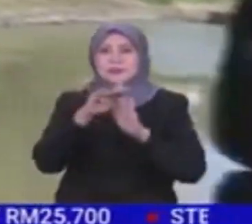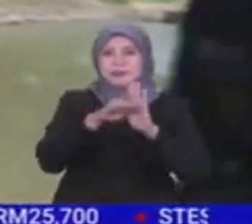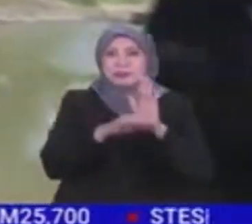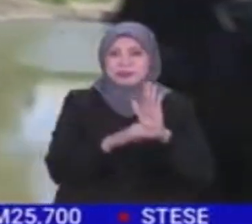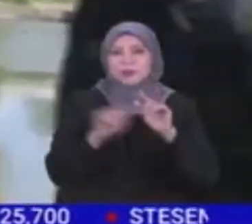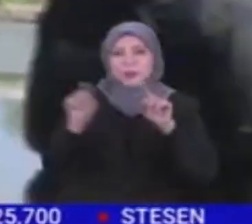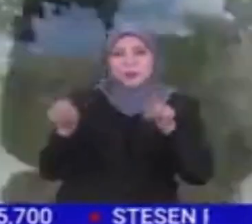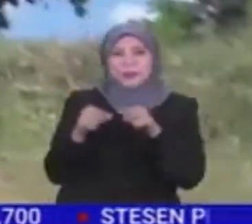kurungan 5 itu